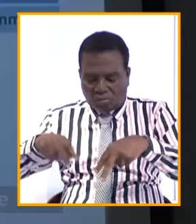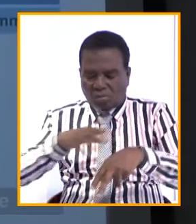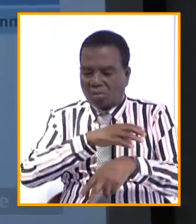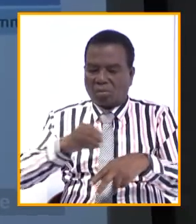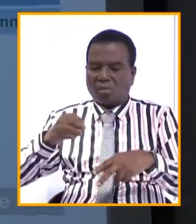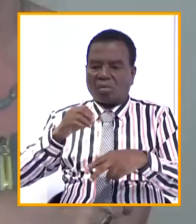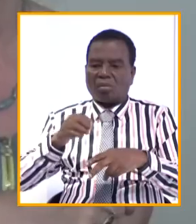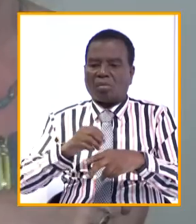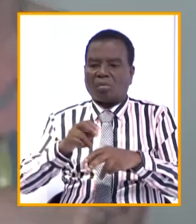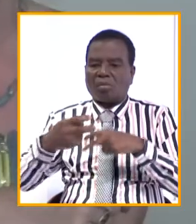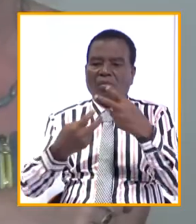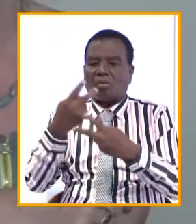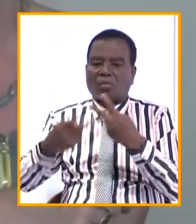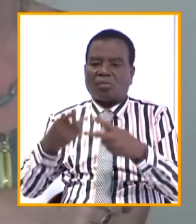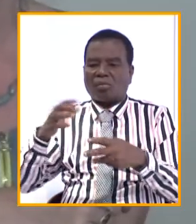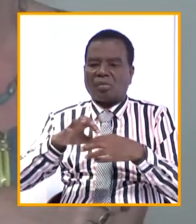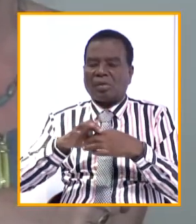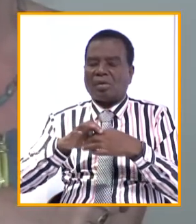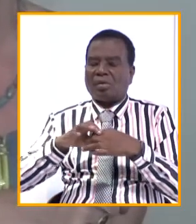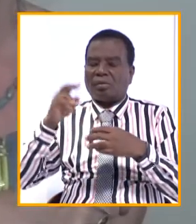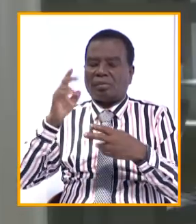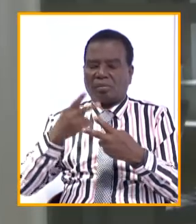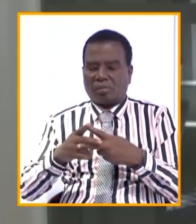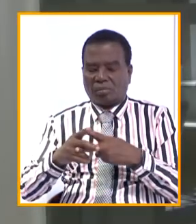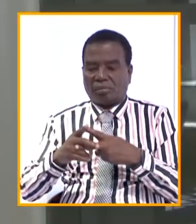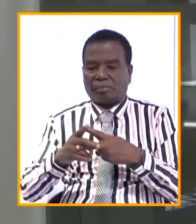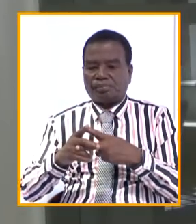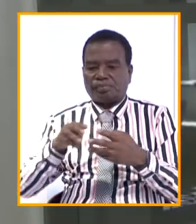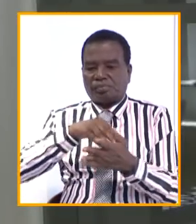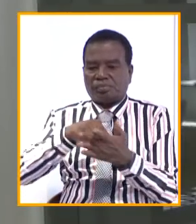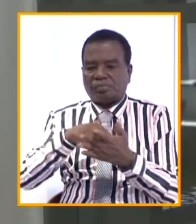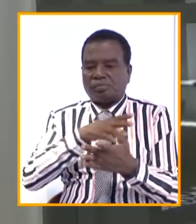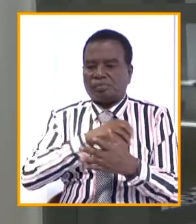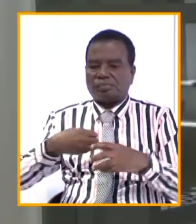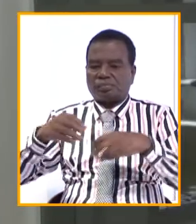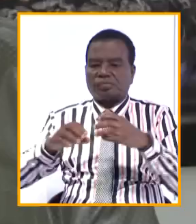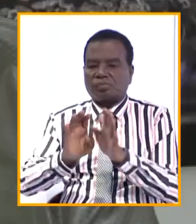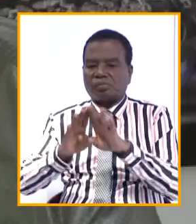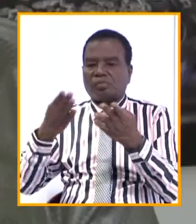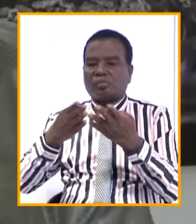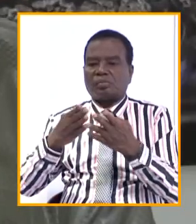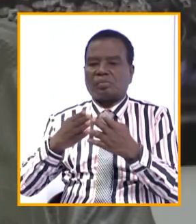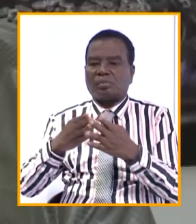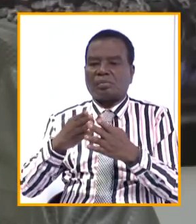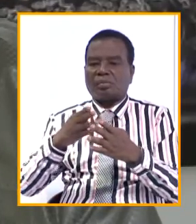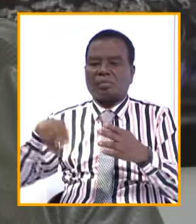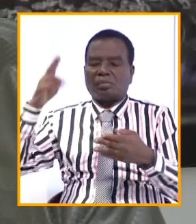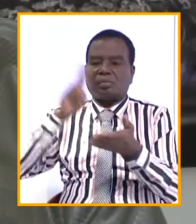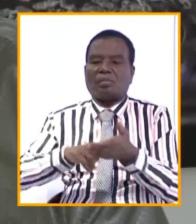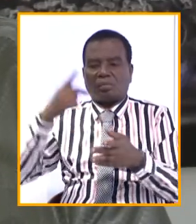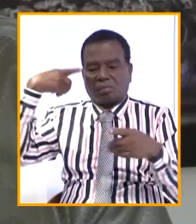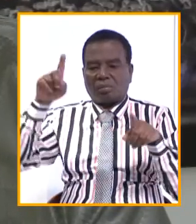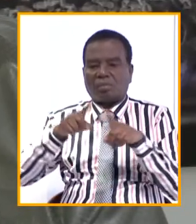académiques, de la physique à la médecine en passant par la sociologie. Le FNS a ouvert ses portes aux Ivoiriens. Nous venons de signer une